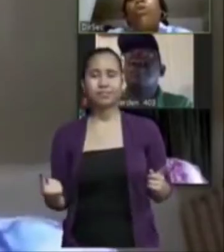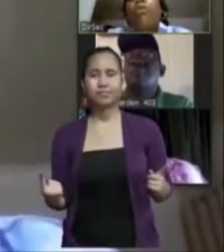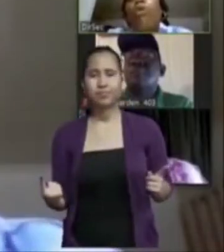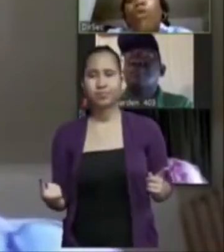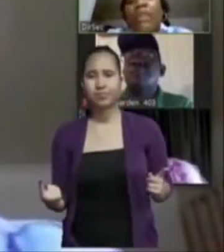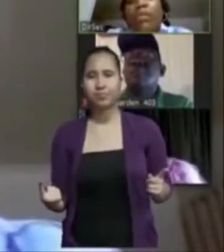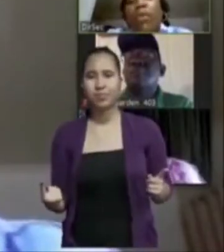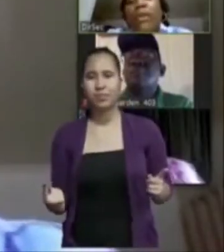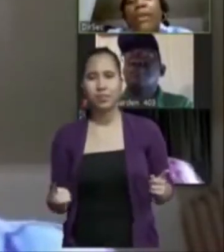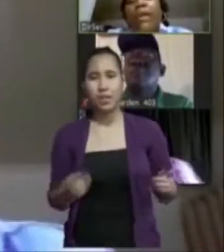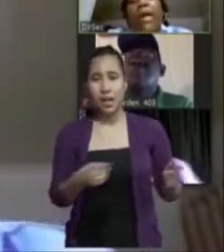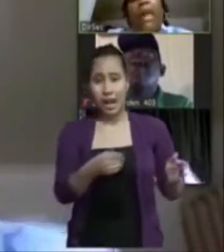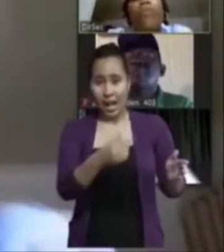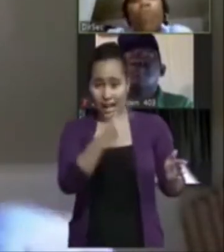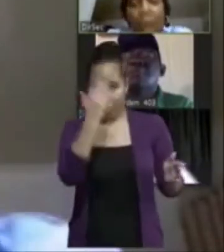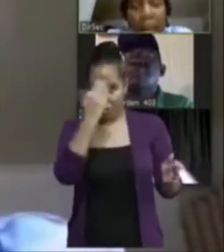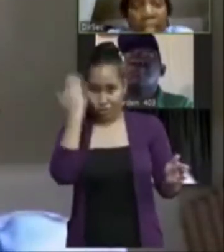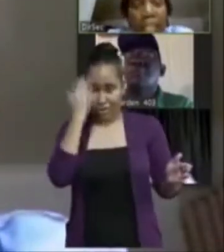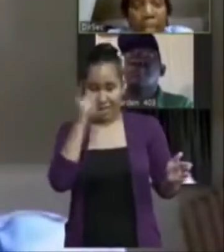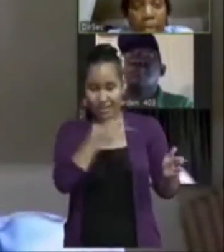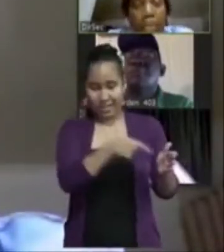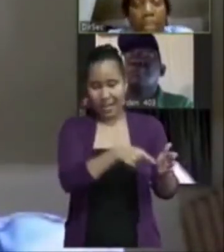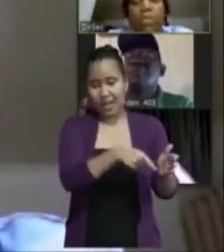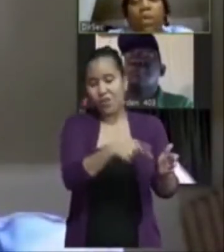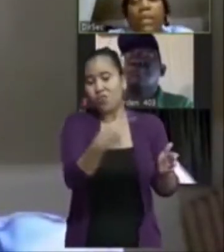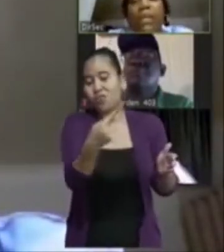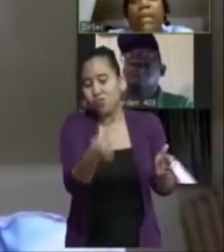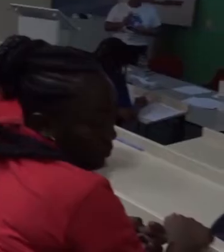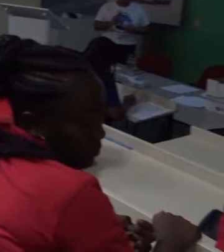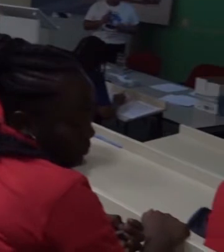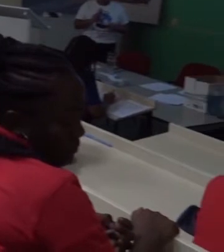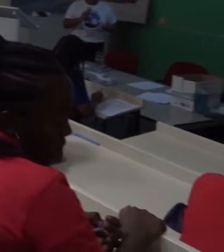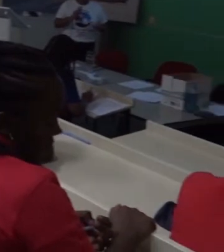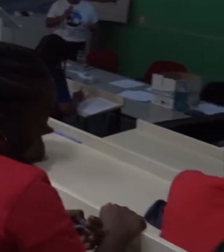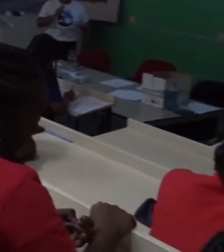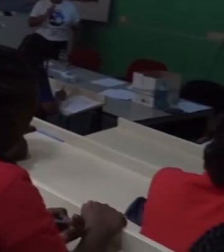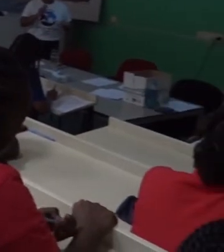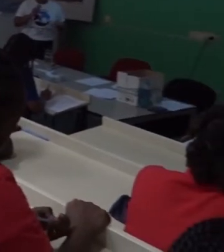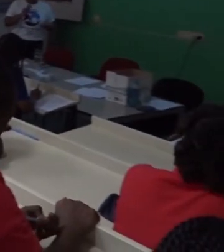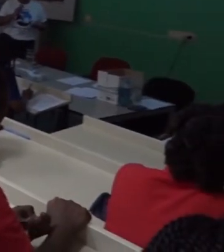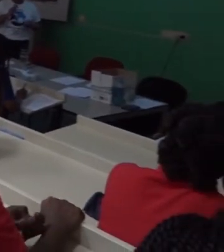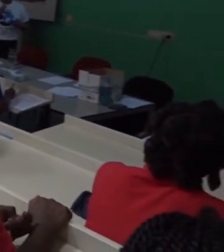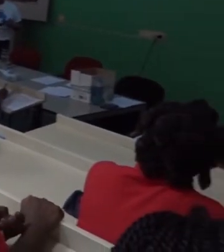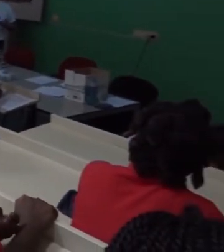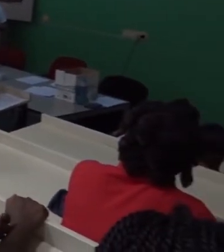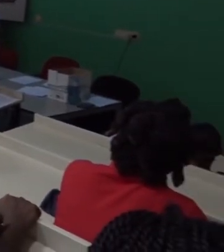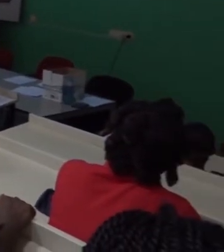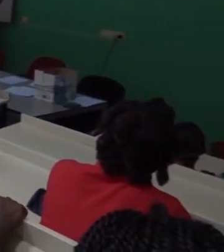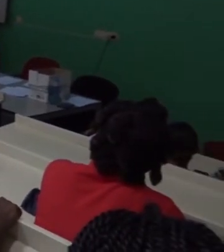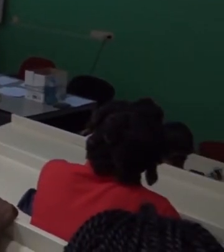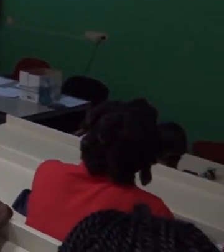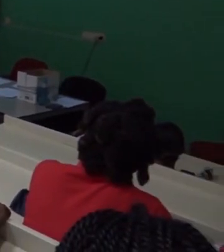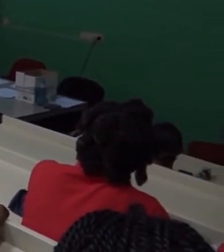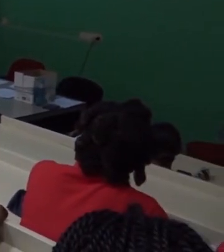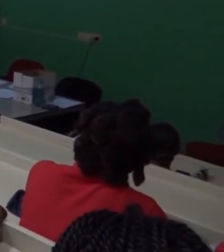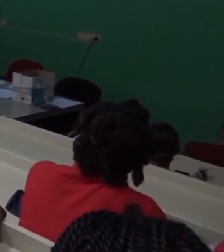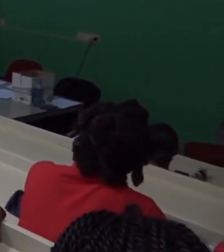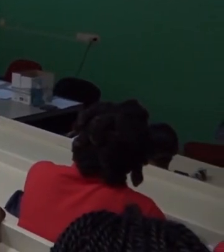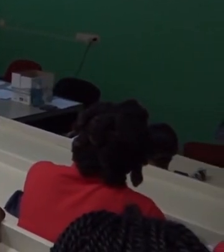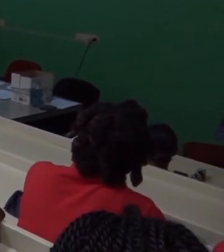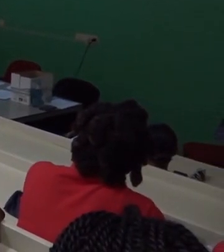dan moeten ze ook beoordeeld worden. En hoe gaan ze dan beoordeeld worden? Dat kan je alleen maar door die toetsen af te nemen.